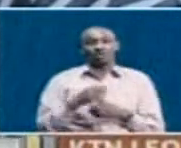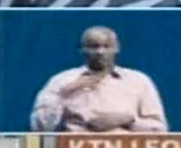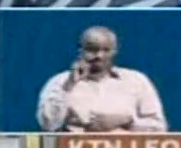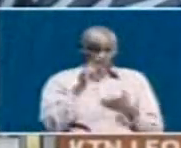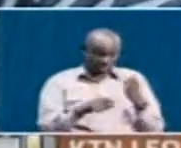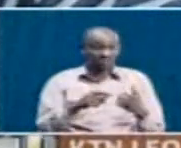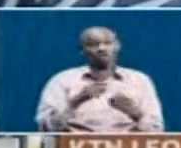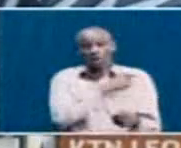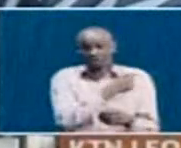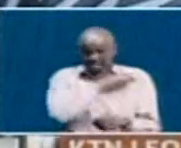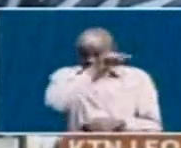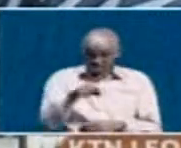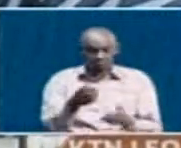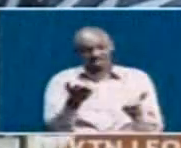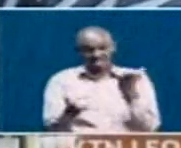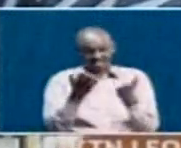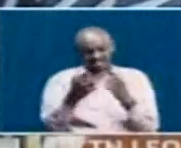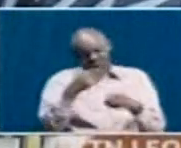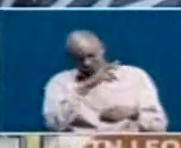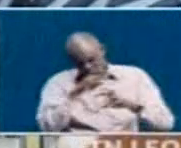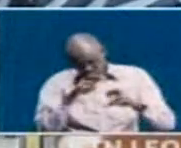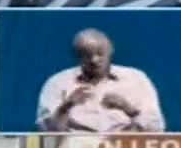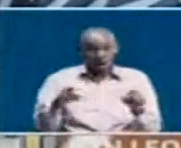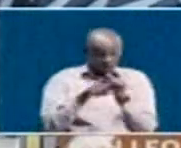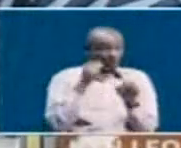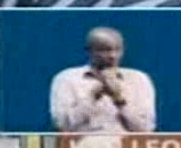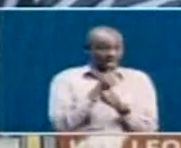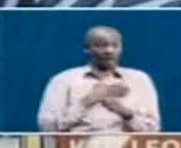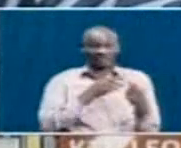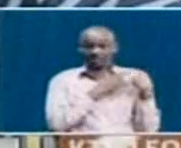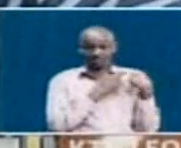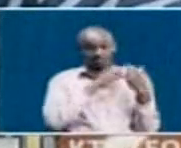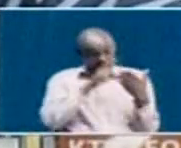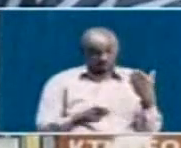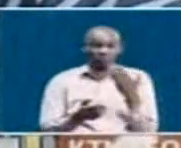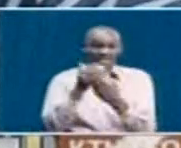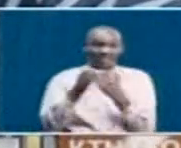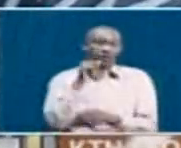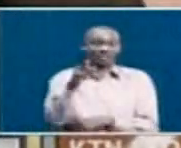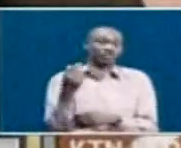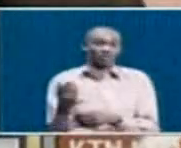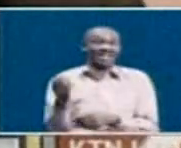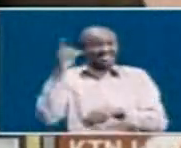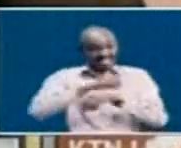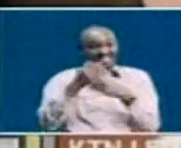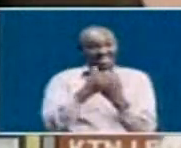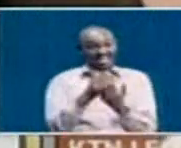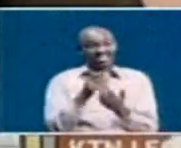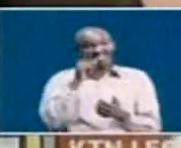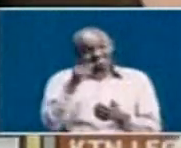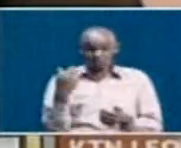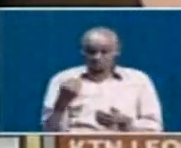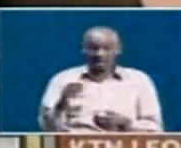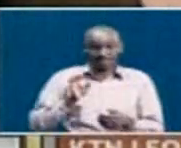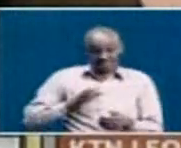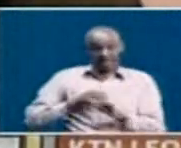tunaangaliangwa na daktari. Sasa tena ile kazi tulipewa ni ya kuangalia watoto daycare. Hawa watoto wanashukuliwa kwa mama